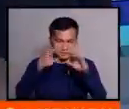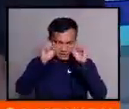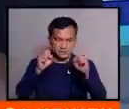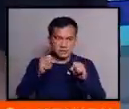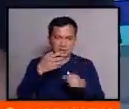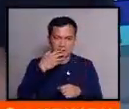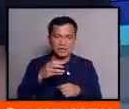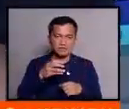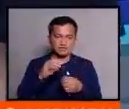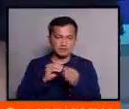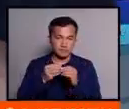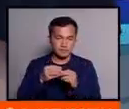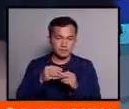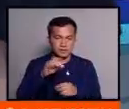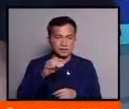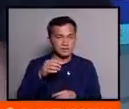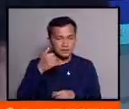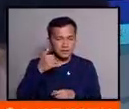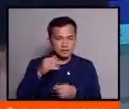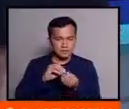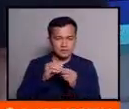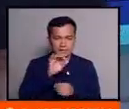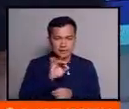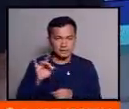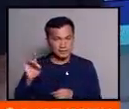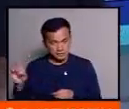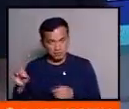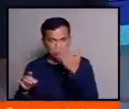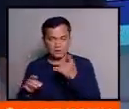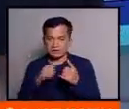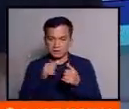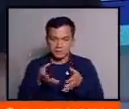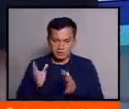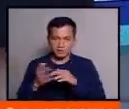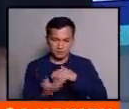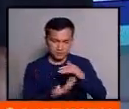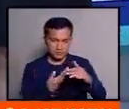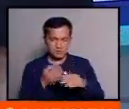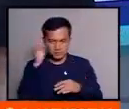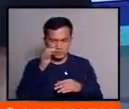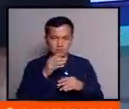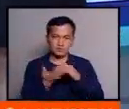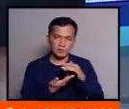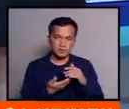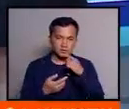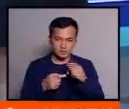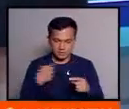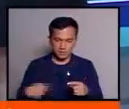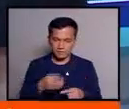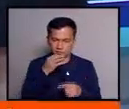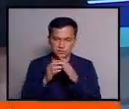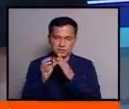sa presidential hotline 8888 dahil sa hindi raw pagpapapasok sa ilang Pinoy customers. Ayon sa China Food